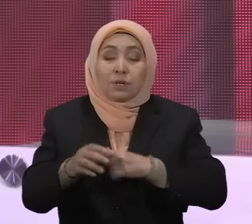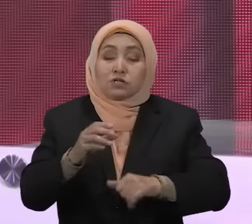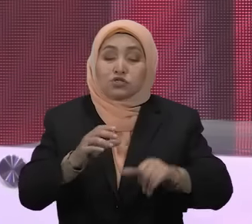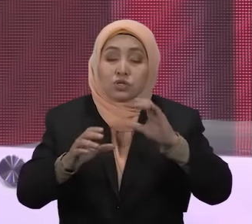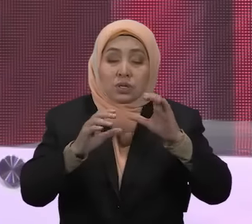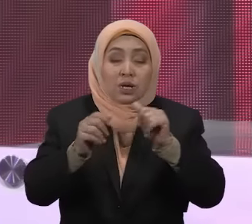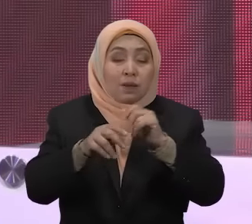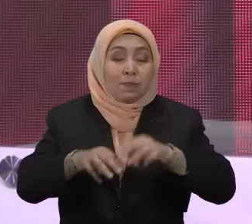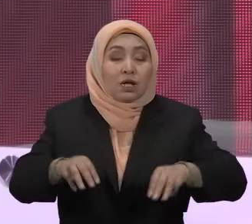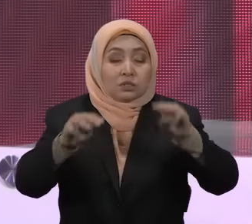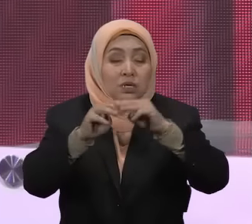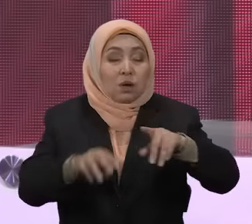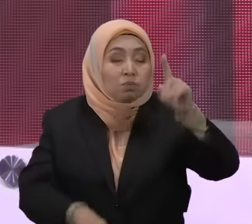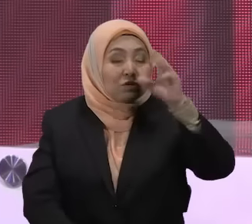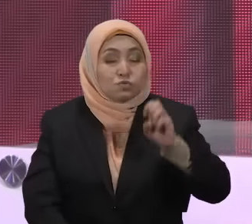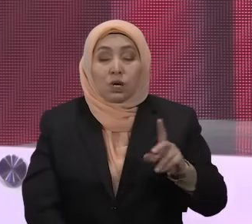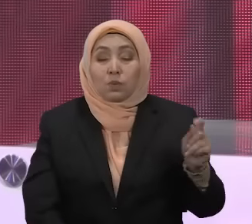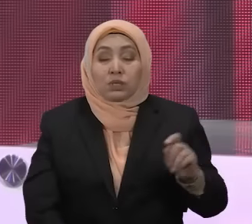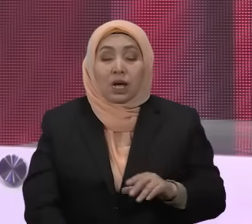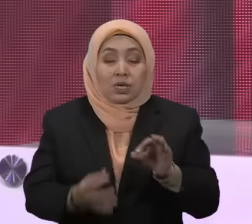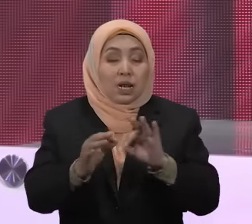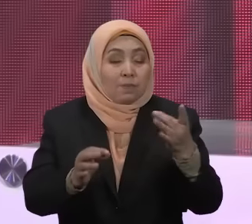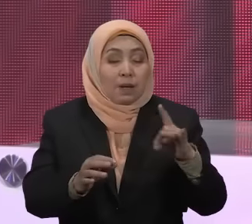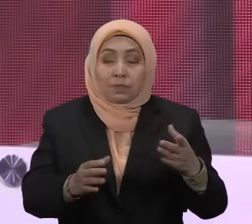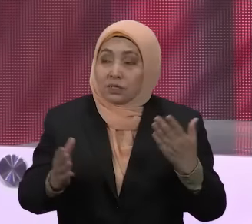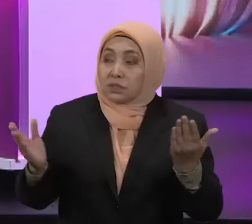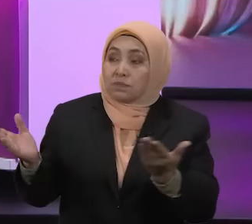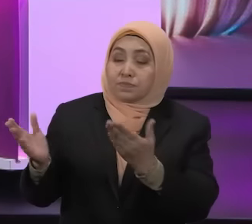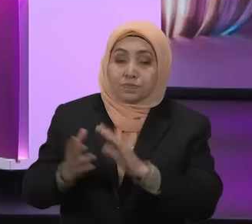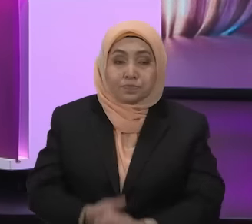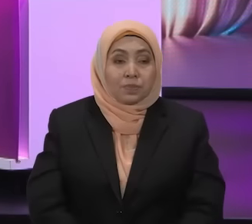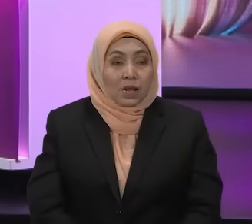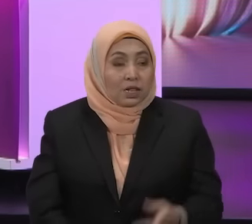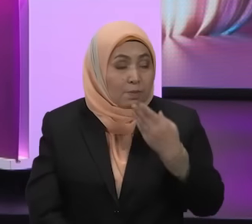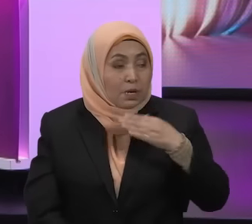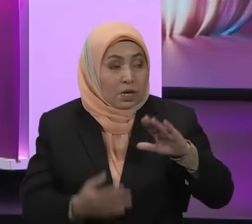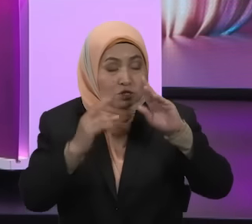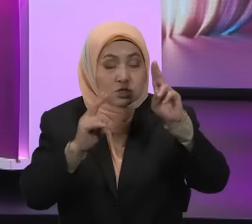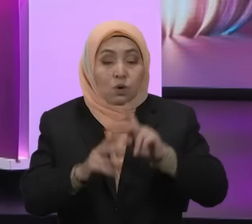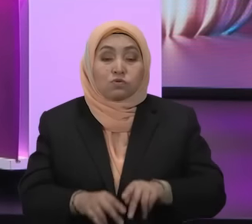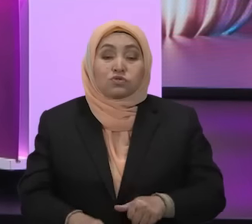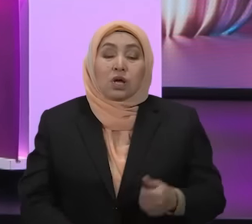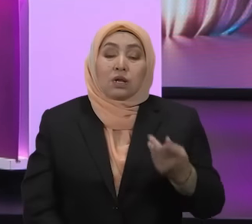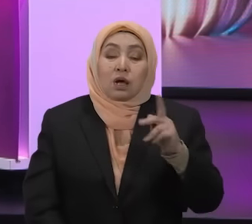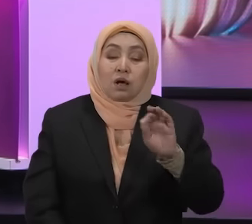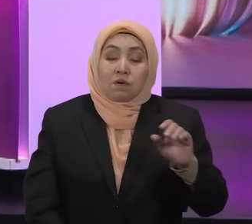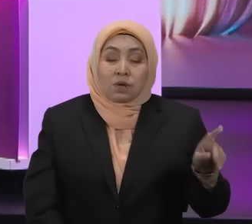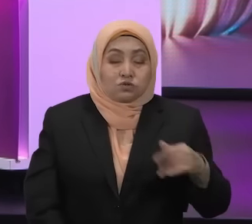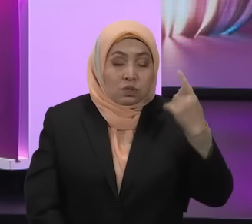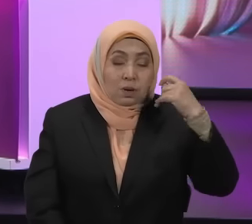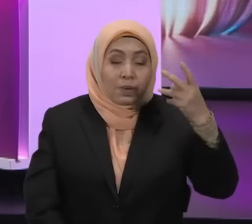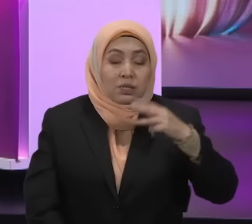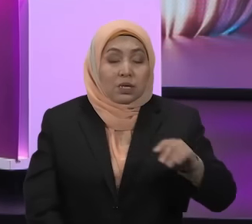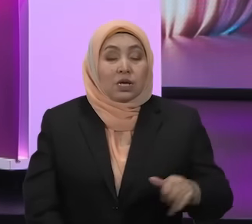dengan masjid-masjid Allah Subhanahu Wa Taala. Ayat 18 bersama Ustaz Tarmizi. Baik. Terima kasih Fadil Ustaz Fazrul. Tuan-tuan dan puan-puan, ayah dan bonda